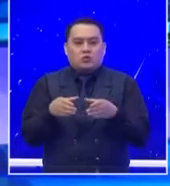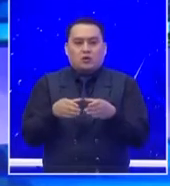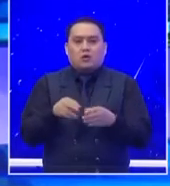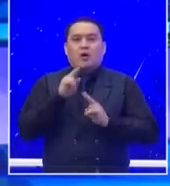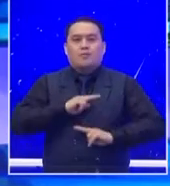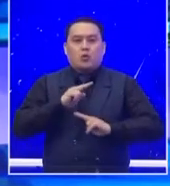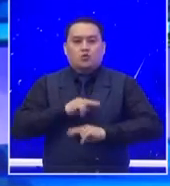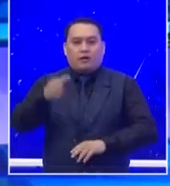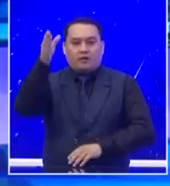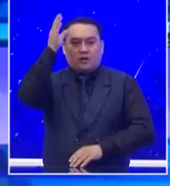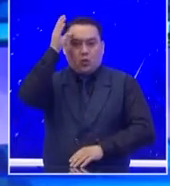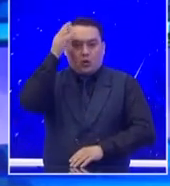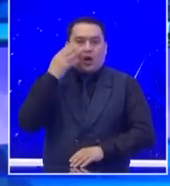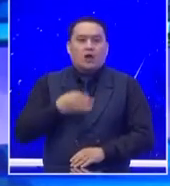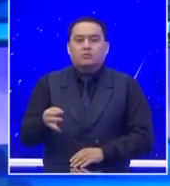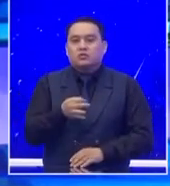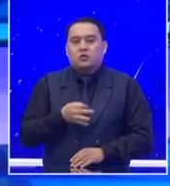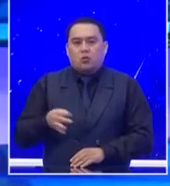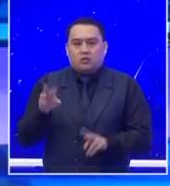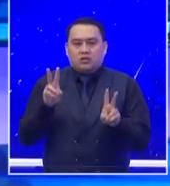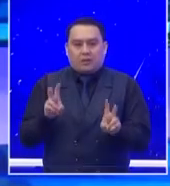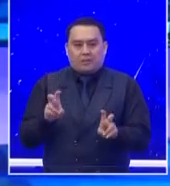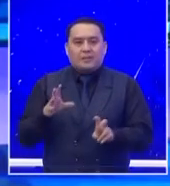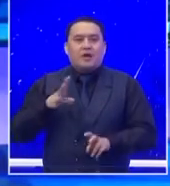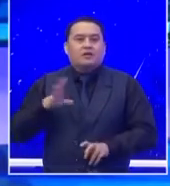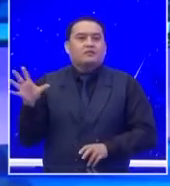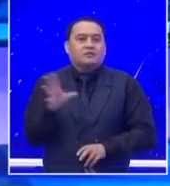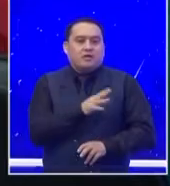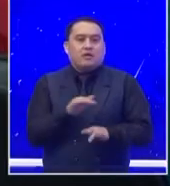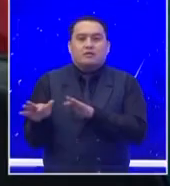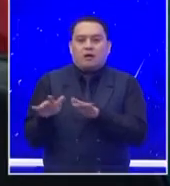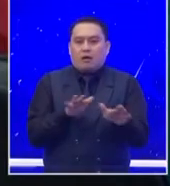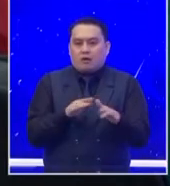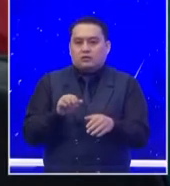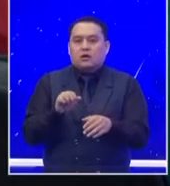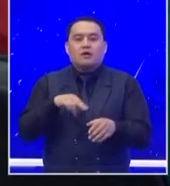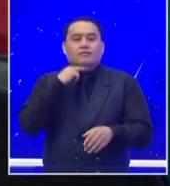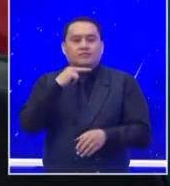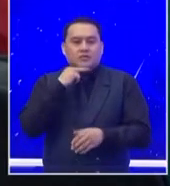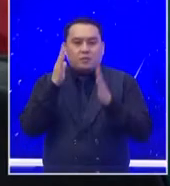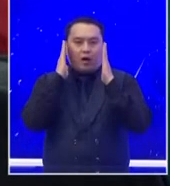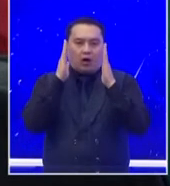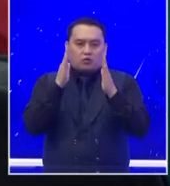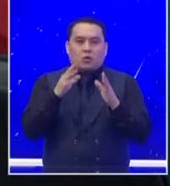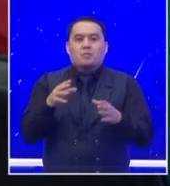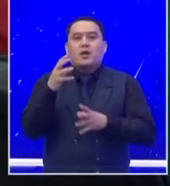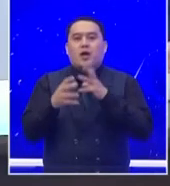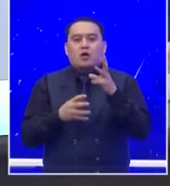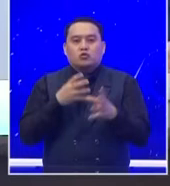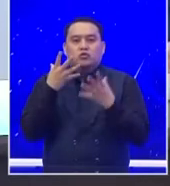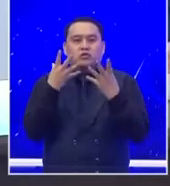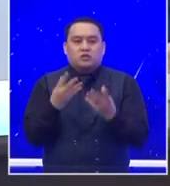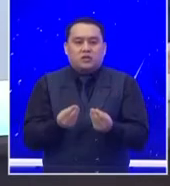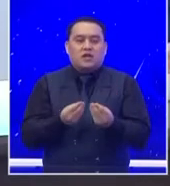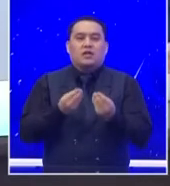организации работников образования и науки Алматинской области. Их деятельность не остается без внимания. В преддверии Международного